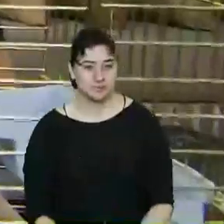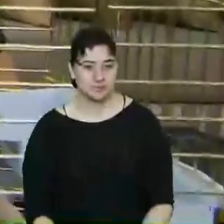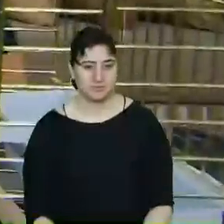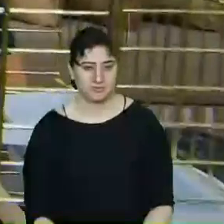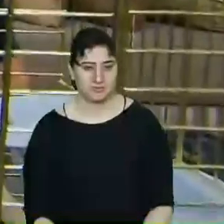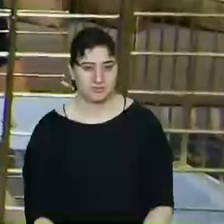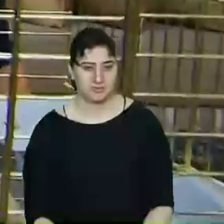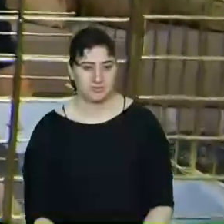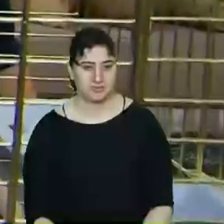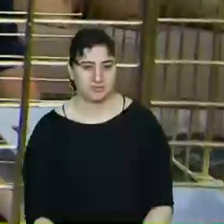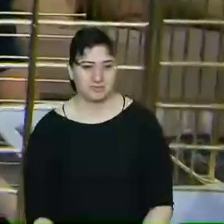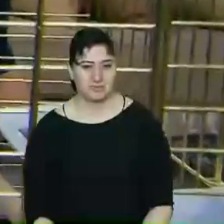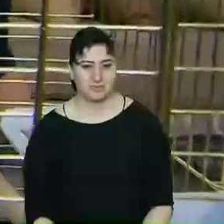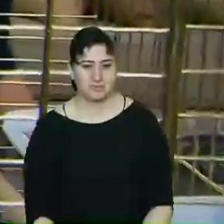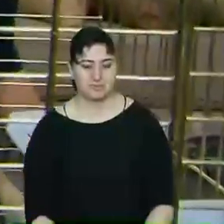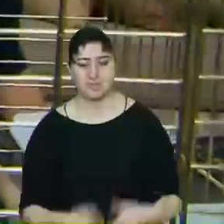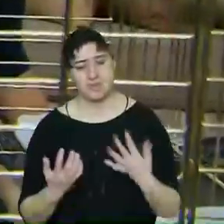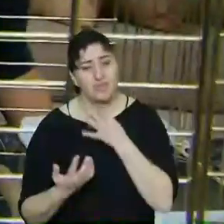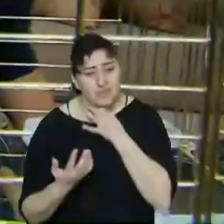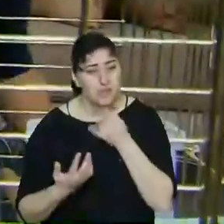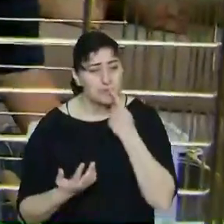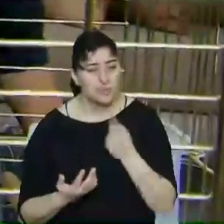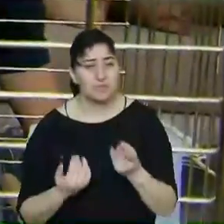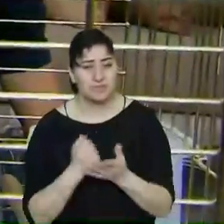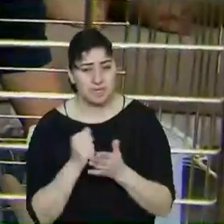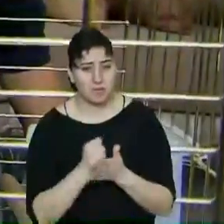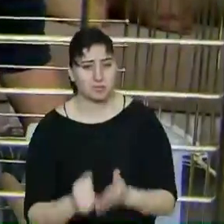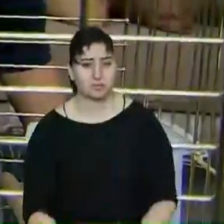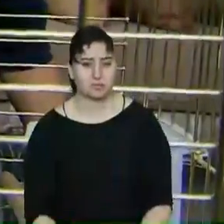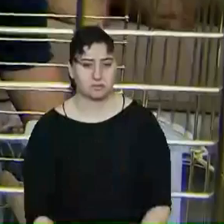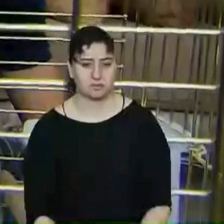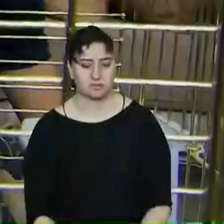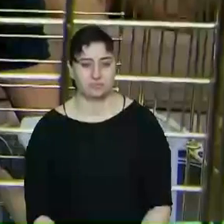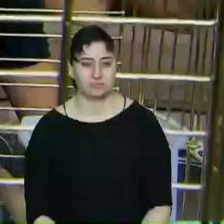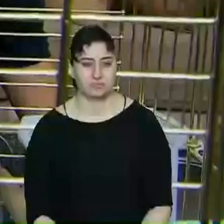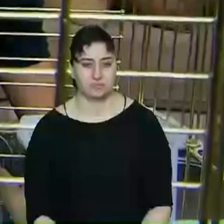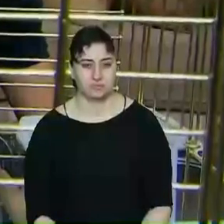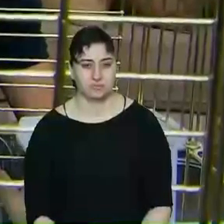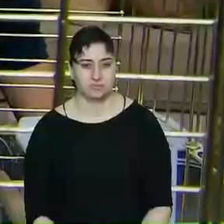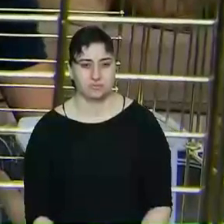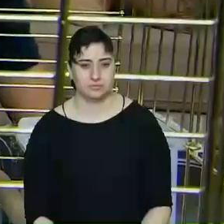Trabzon. Trabzon. Hadi be yavrum ya. Trabzon.